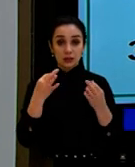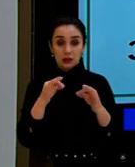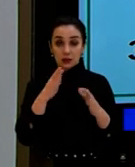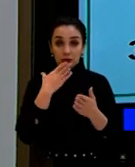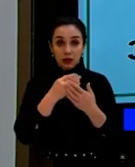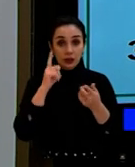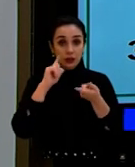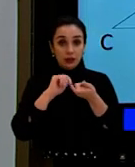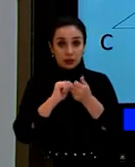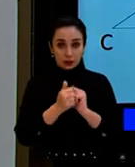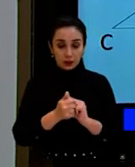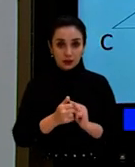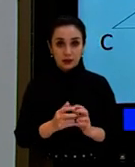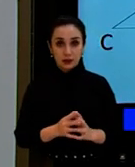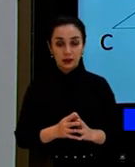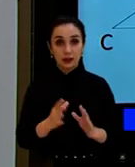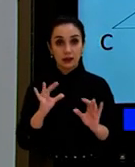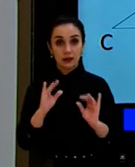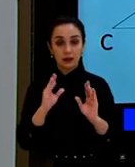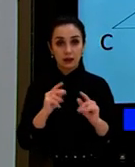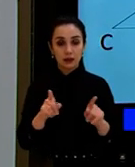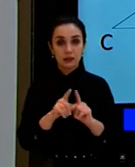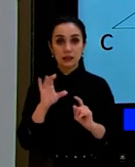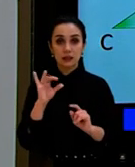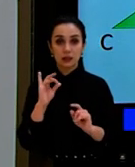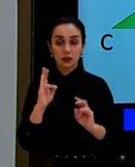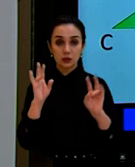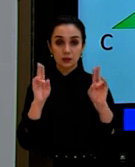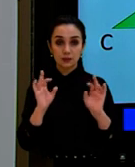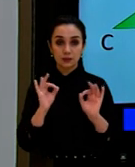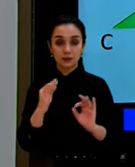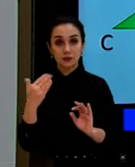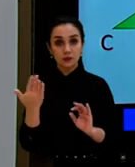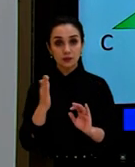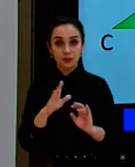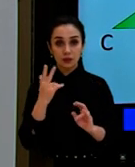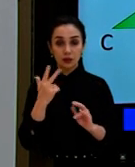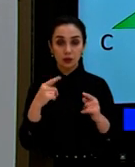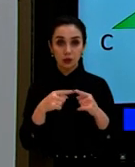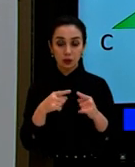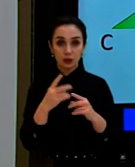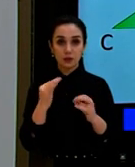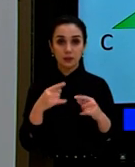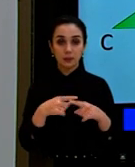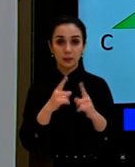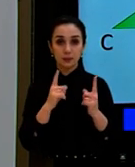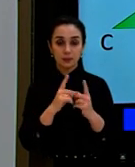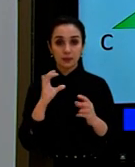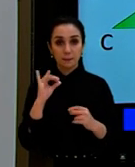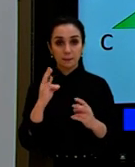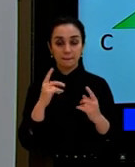самостоятельного закрепления. Итак, теорема синусов. Стороны треугольника пропорциональны